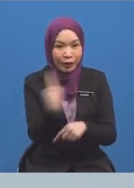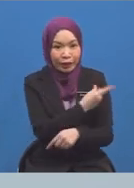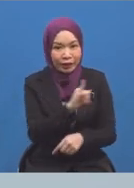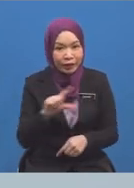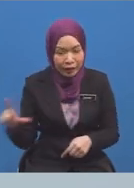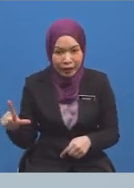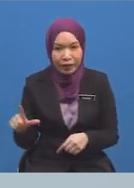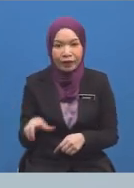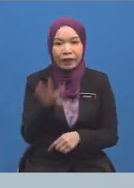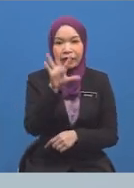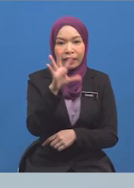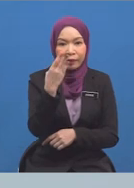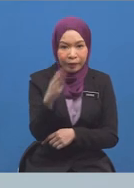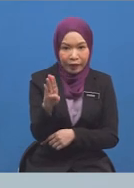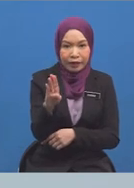adalah